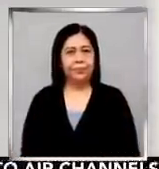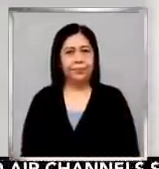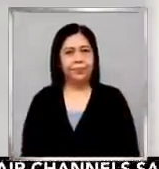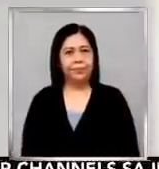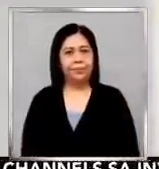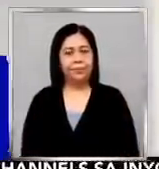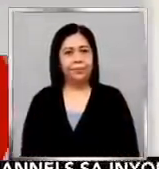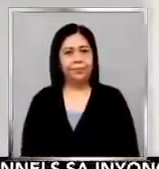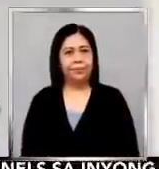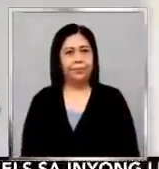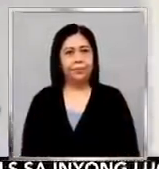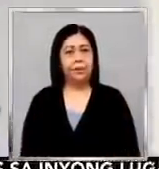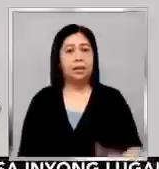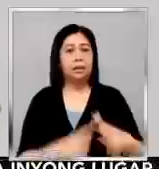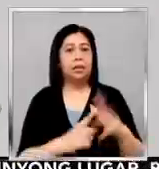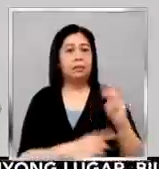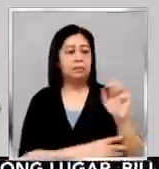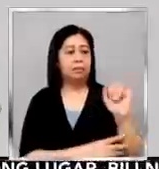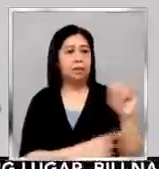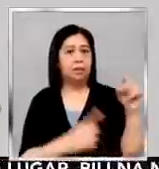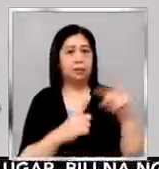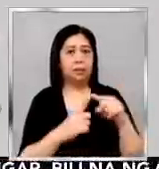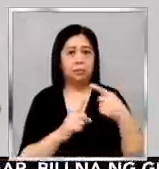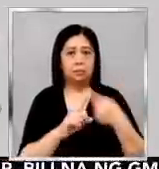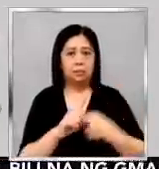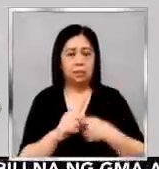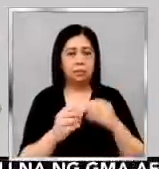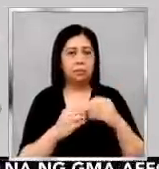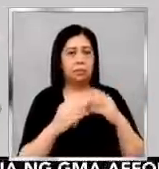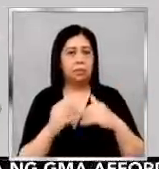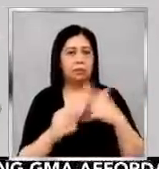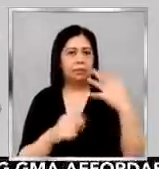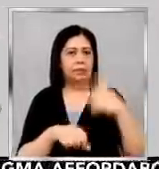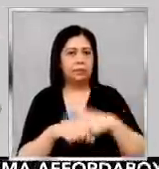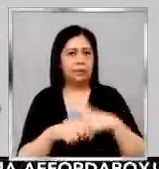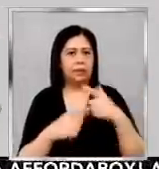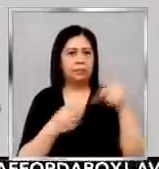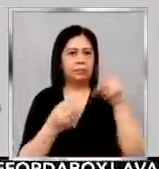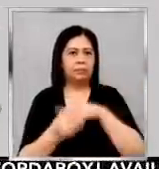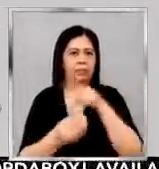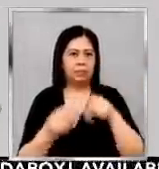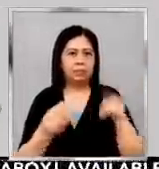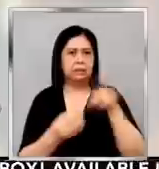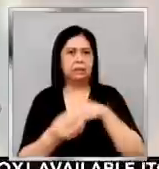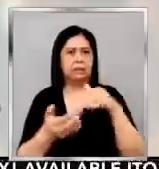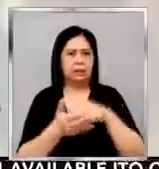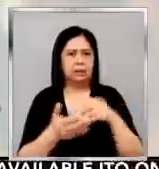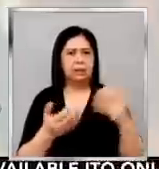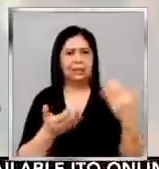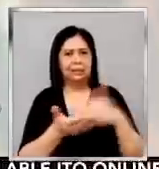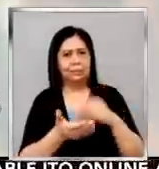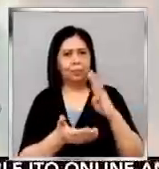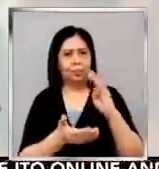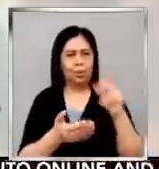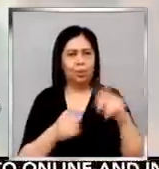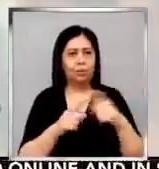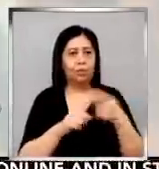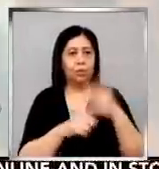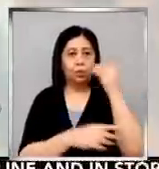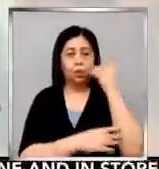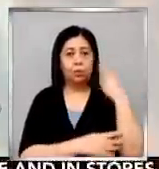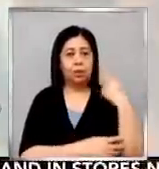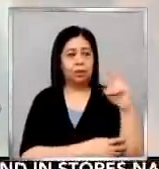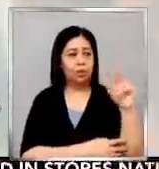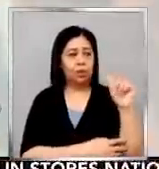Simula Mayo hanggang ngayong buwan, mahigit 5 beses nang nakansela at naribook ang flights mula Dubai, UAE pauwi ng